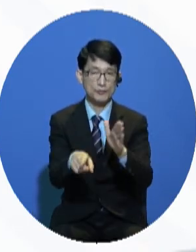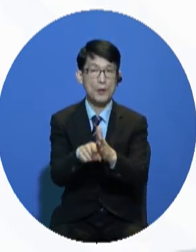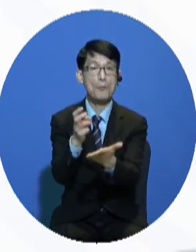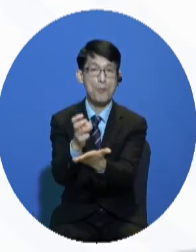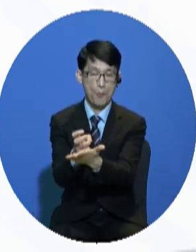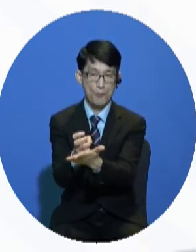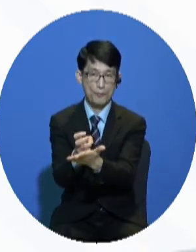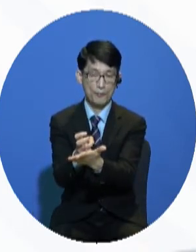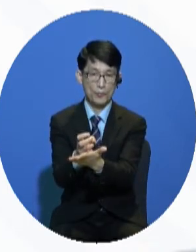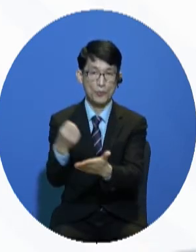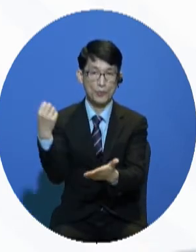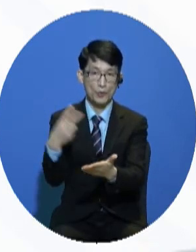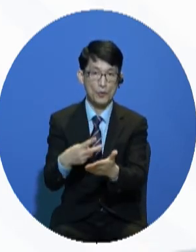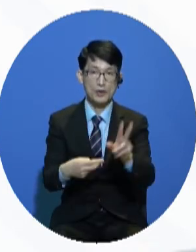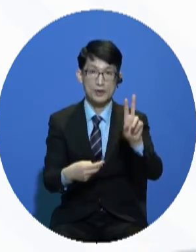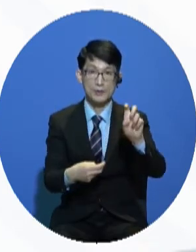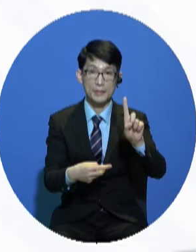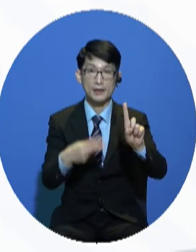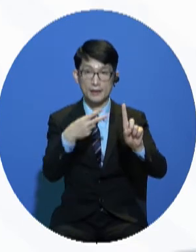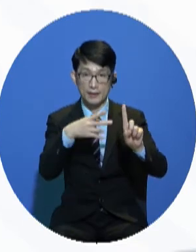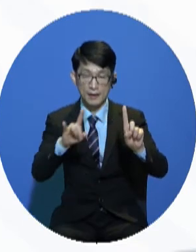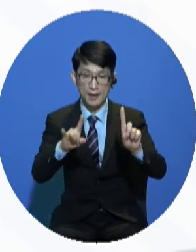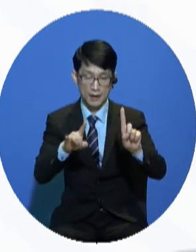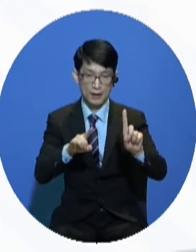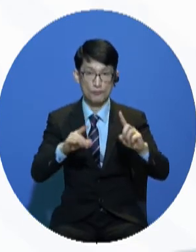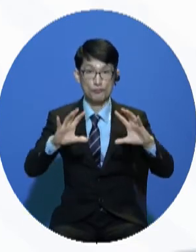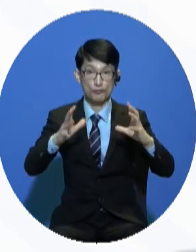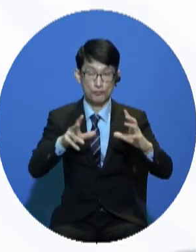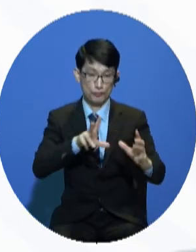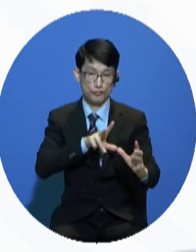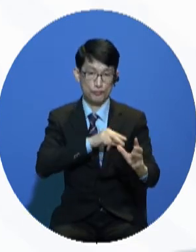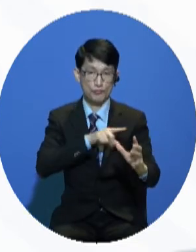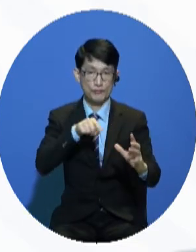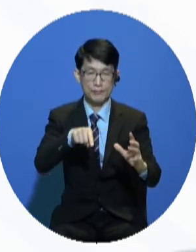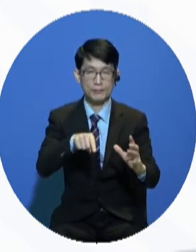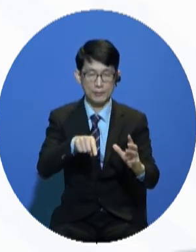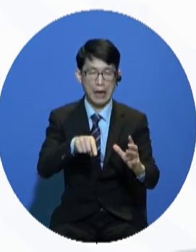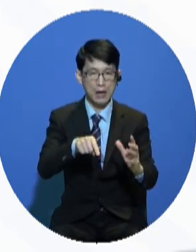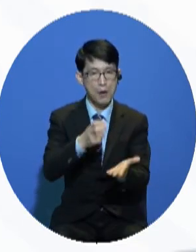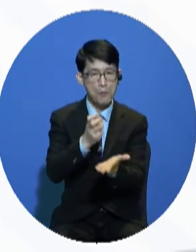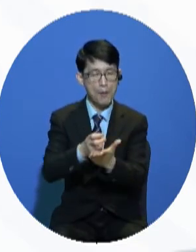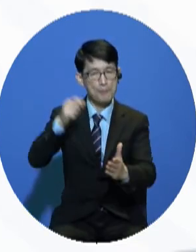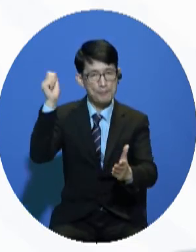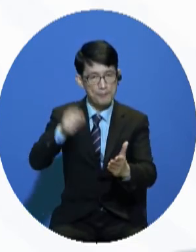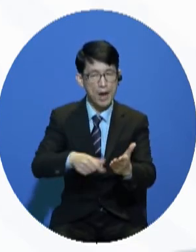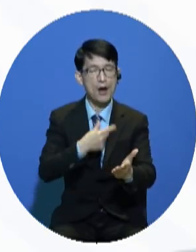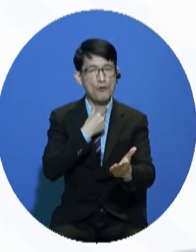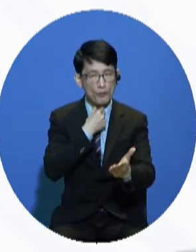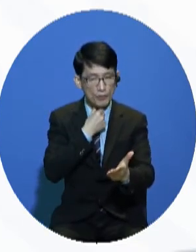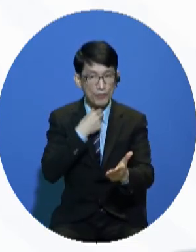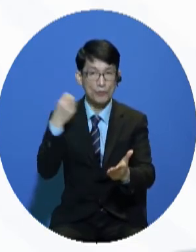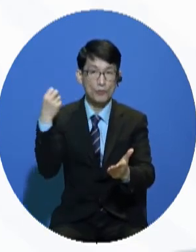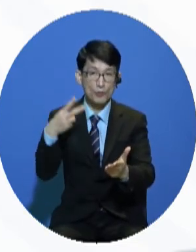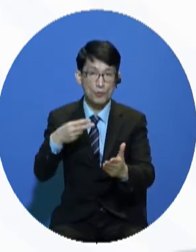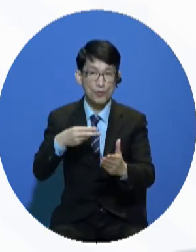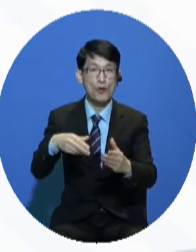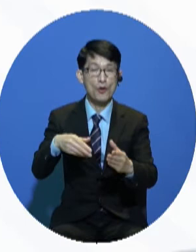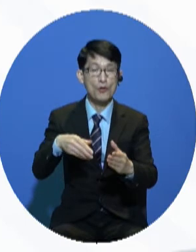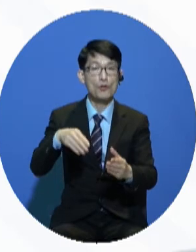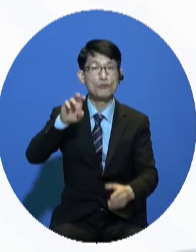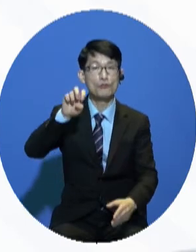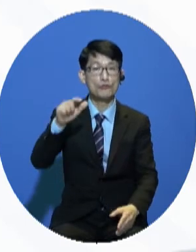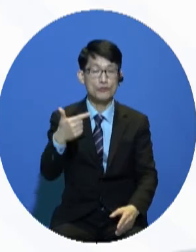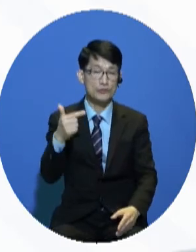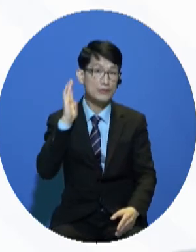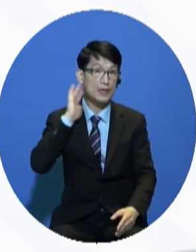21대 국회에서도 이 법률안에 대한 상당한 관심을 보이고 있고, 또 문재인 정부의 공약 중에 하나에 포함되었기 때문에